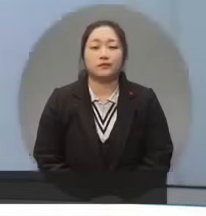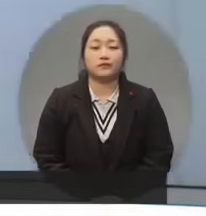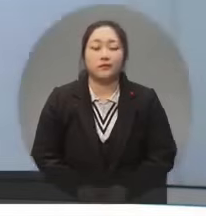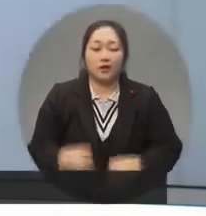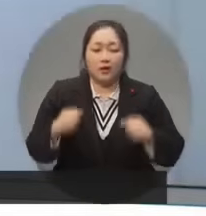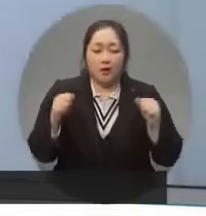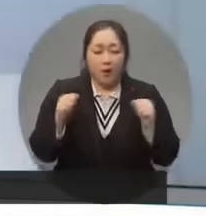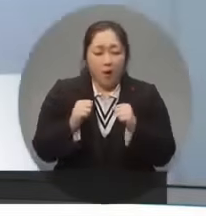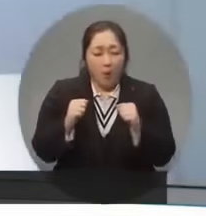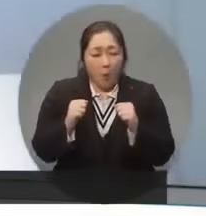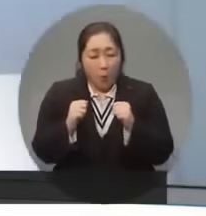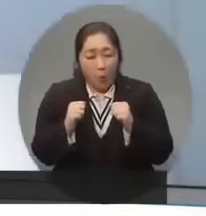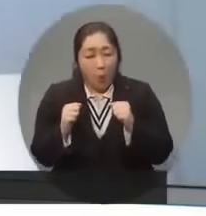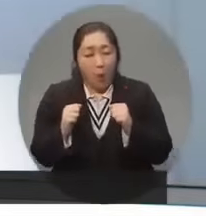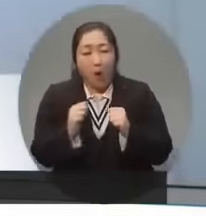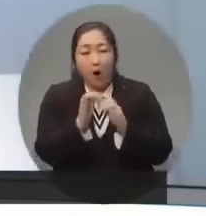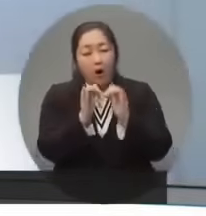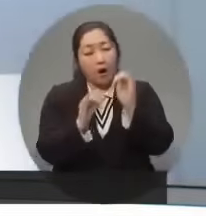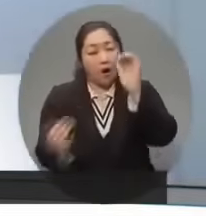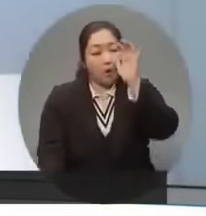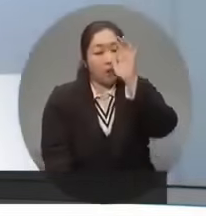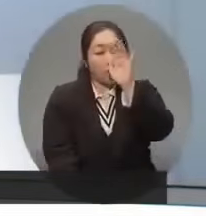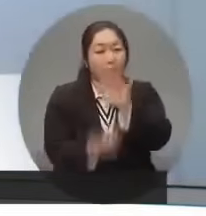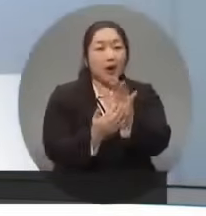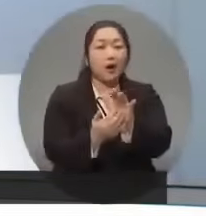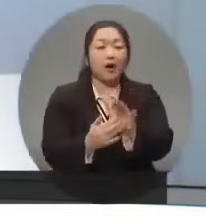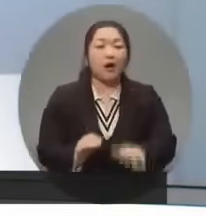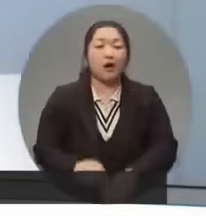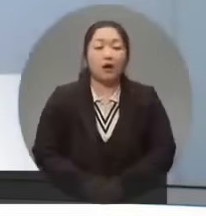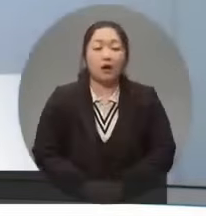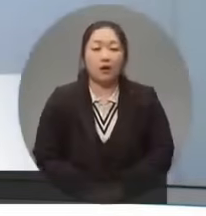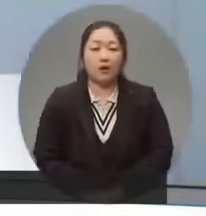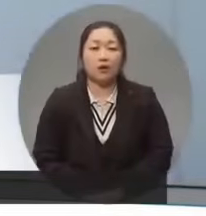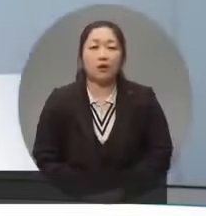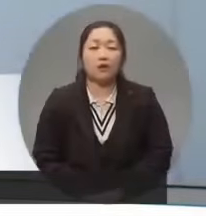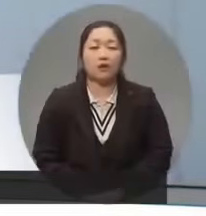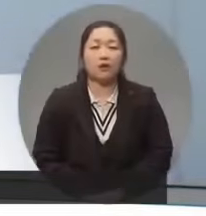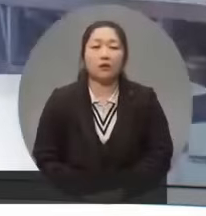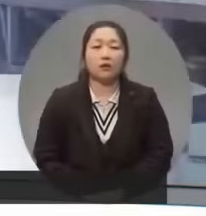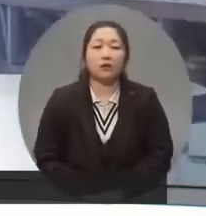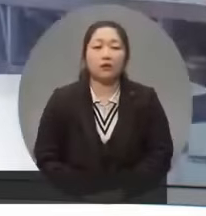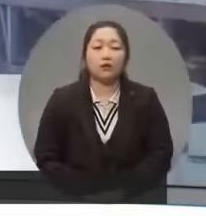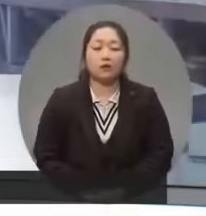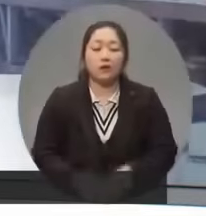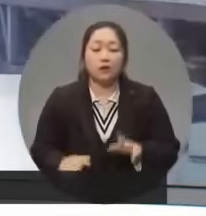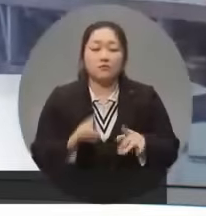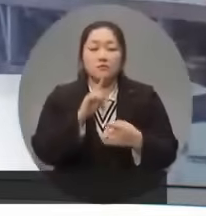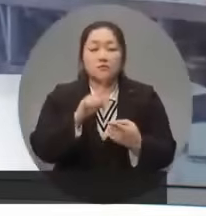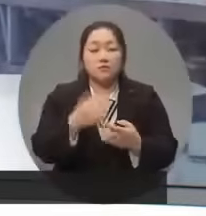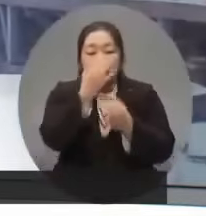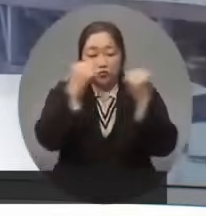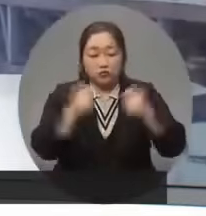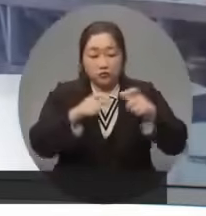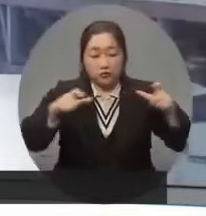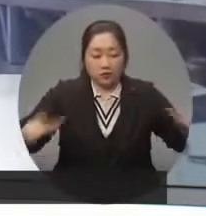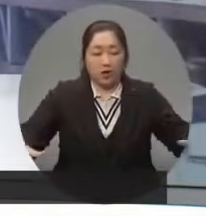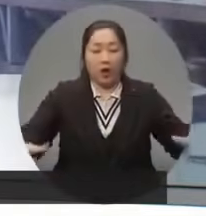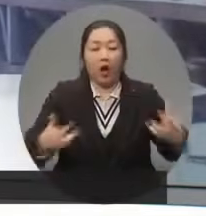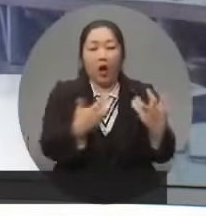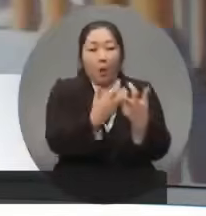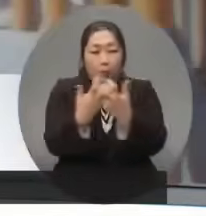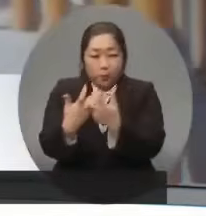춥다는 말이 절로 나오는 날씨입니다. 역대급 한파에 추위가 절정에 달하면서 말 그대로 충북 전역에